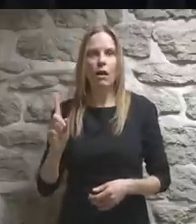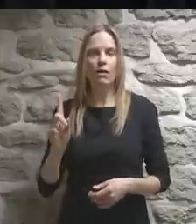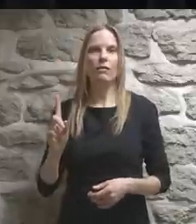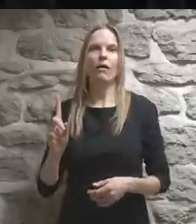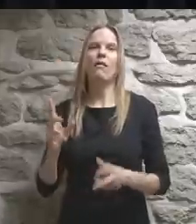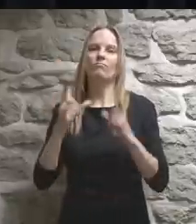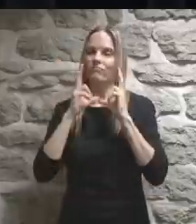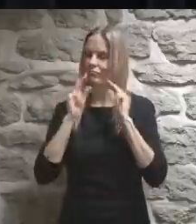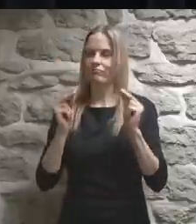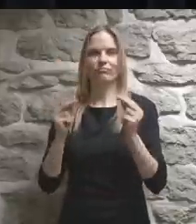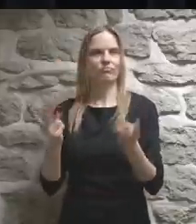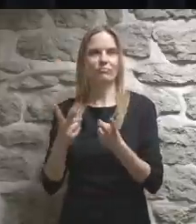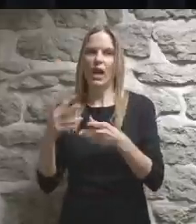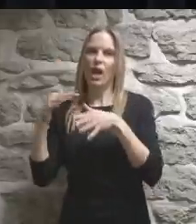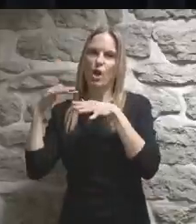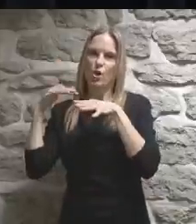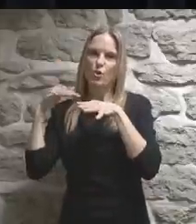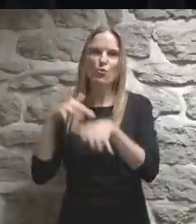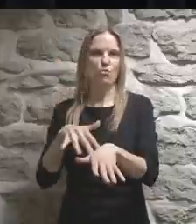kuid tõesti see rünnak